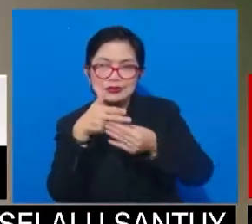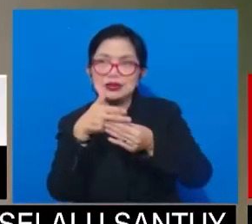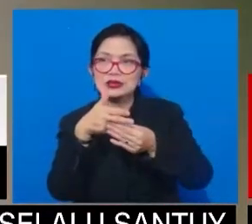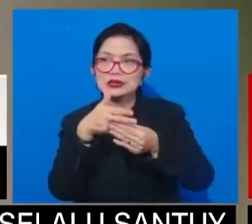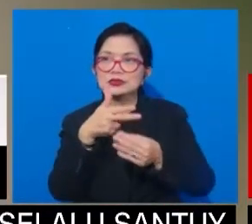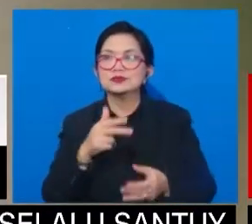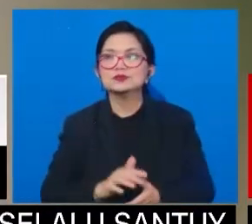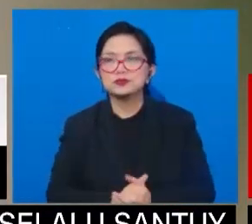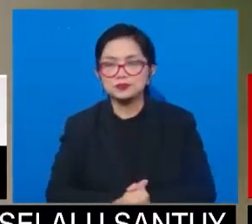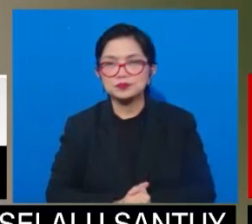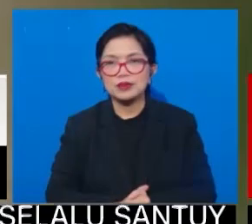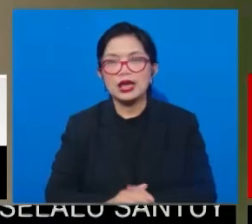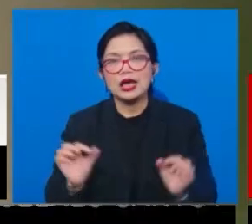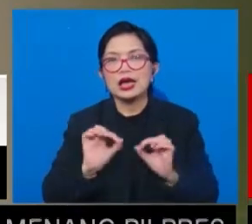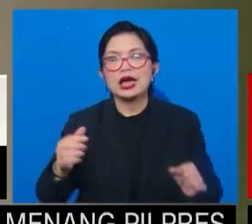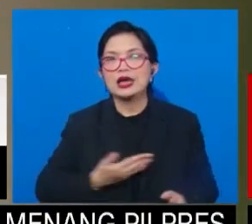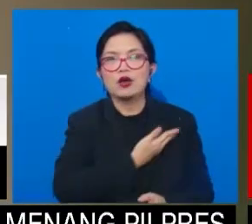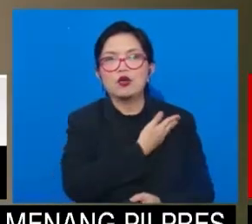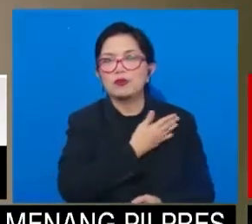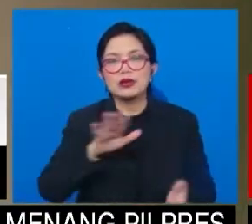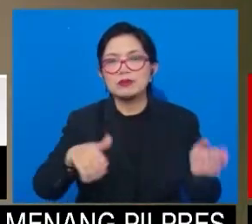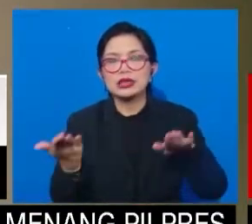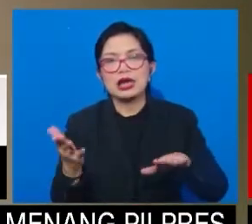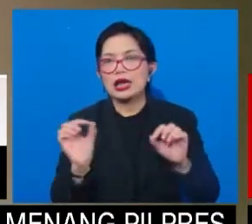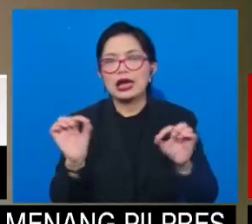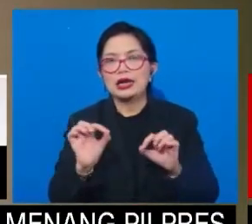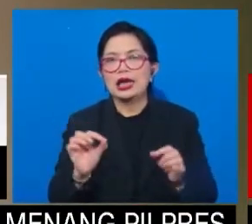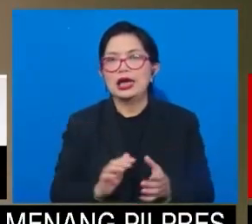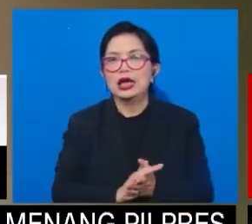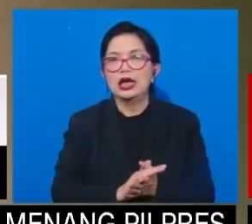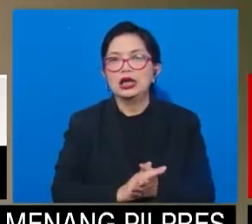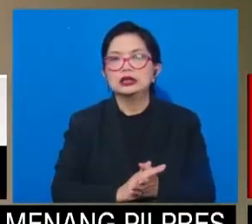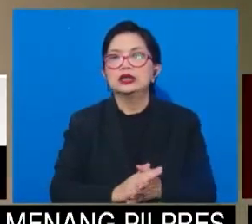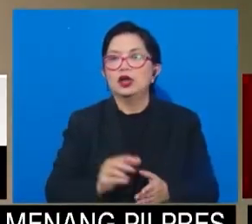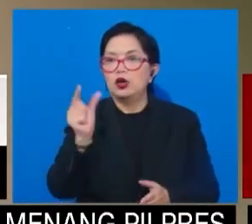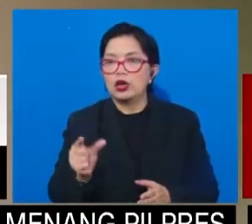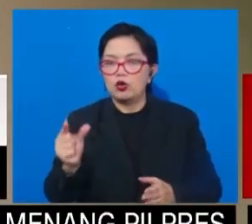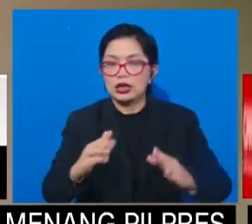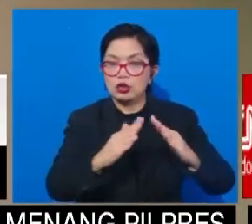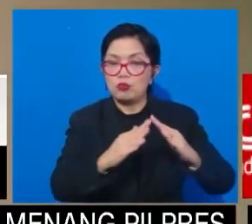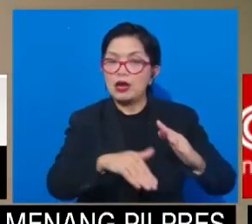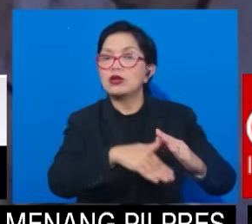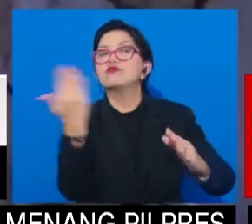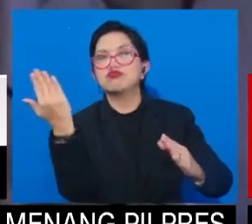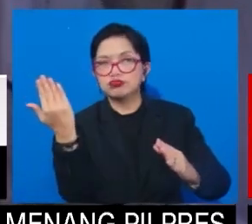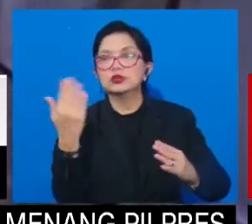korban jiwa dalam peristiwa ini karena para penghuni rumah telah mengungsi terlebih dulu saat setelah air sungai meluap.